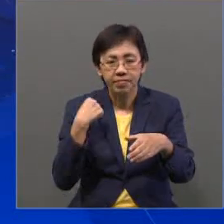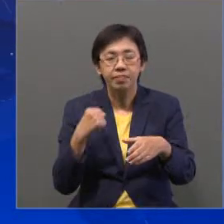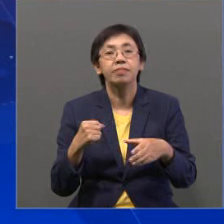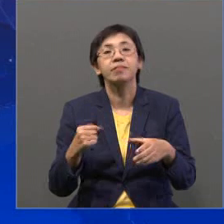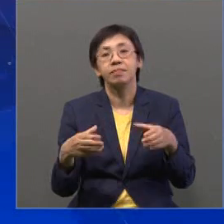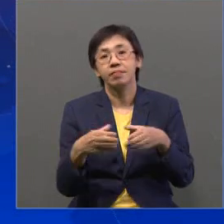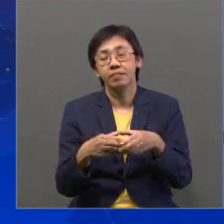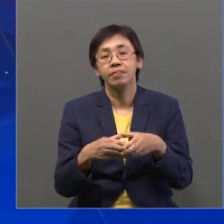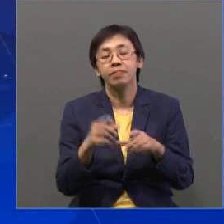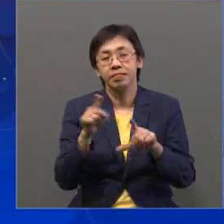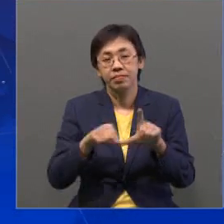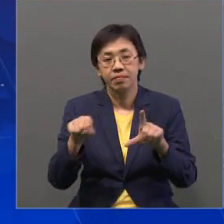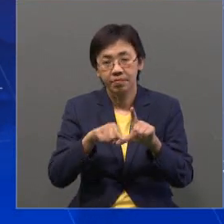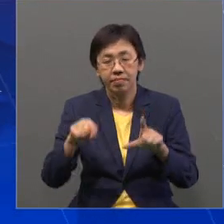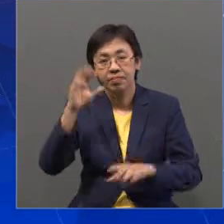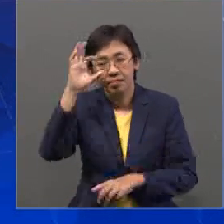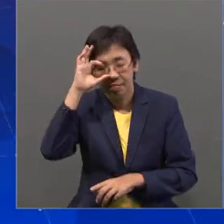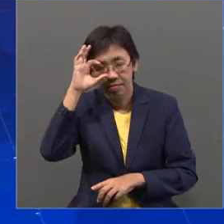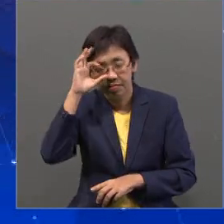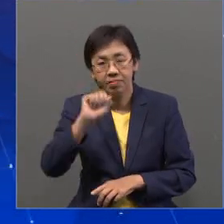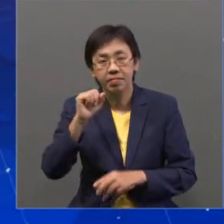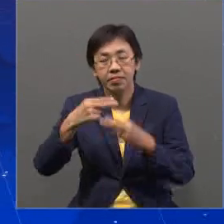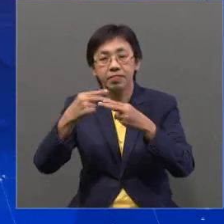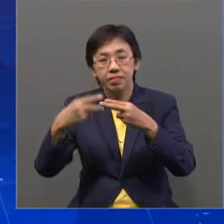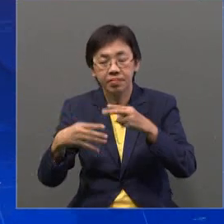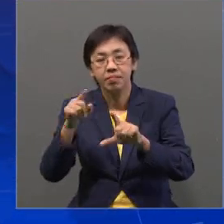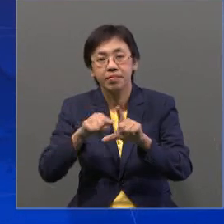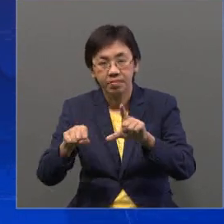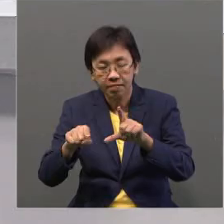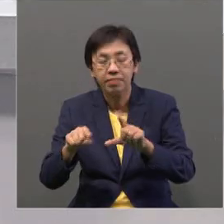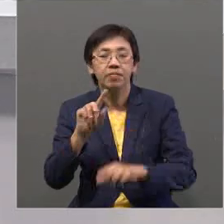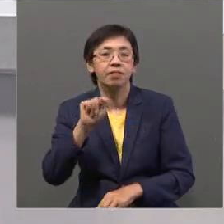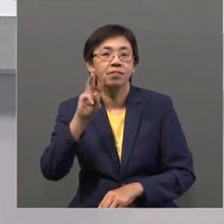ของก้าวไกลโดยคุณวิโรจน์และขนาดที่สอนสสบัญชีรายชื่อของพรรคครับ